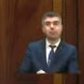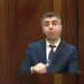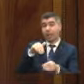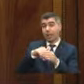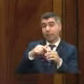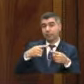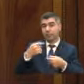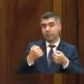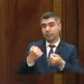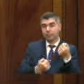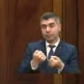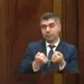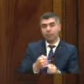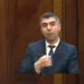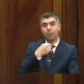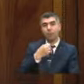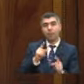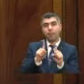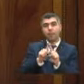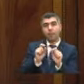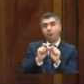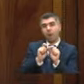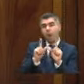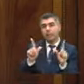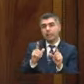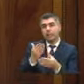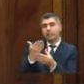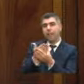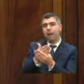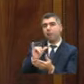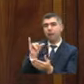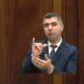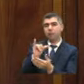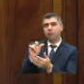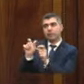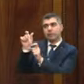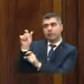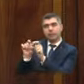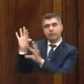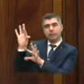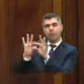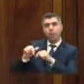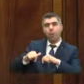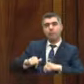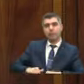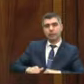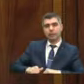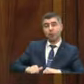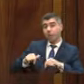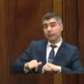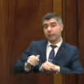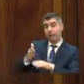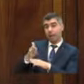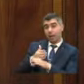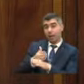والمعاصرة ننتظر منكم أن توضحوا للمغاربة سبب هذه الاختيارات في التعديل الأخير. هل لأن الوزراء السابقين كانوا غير